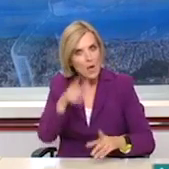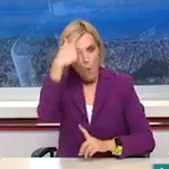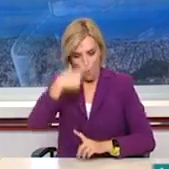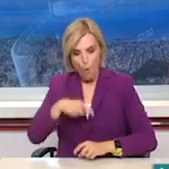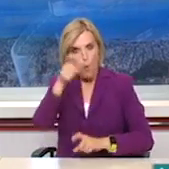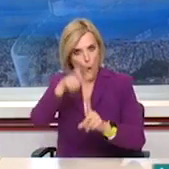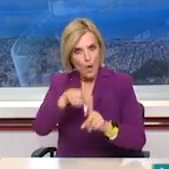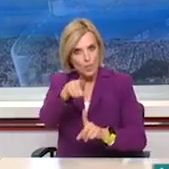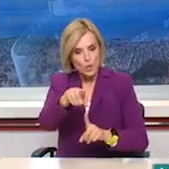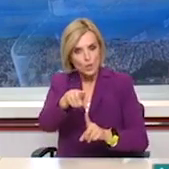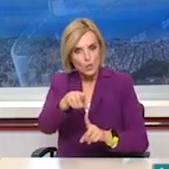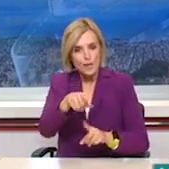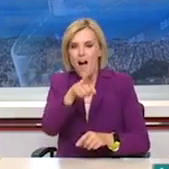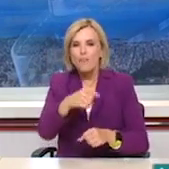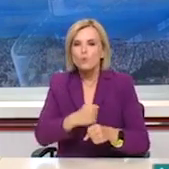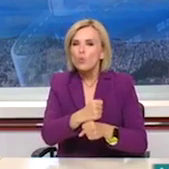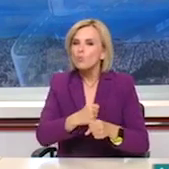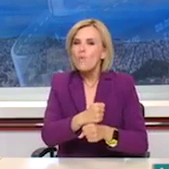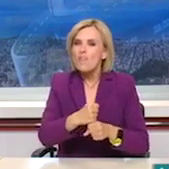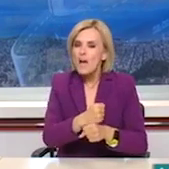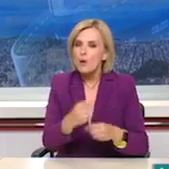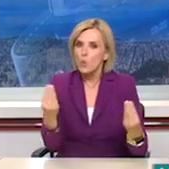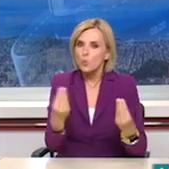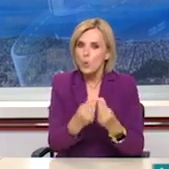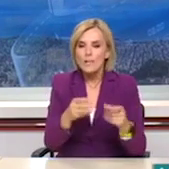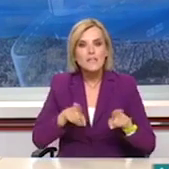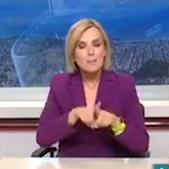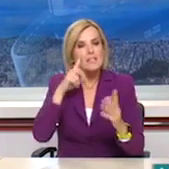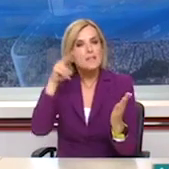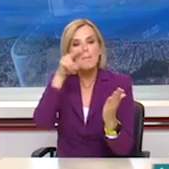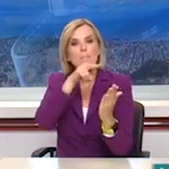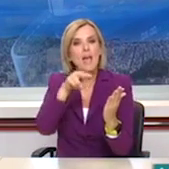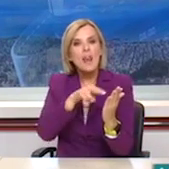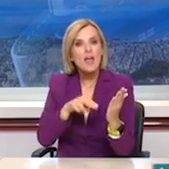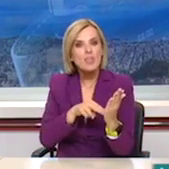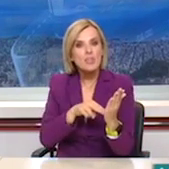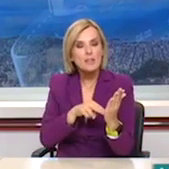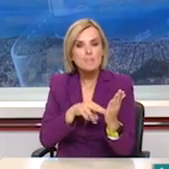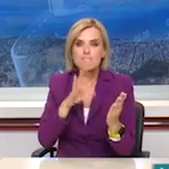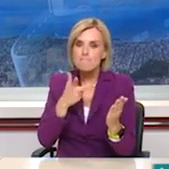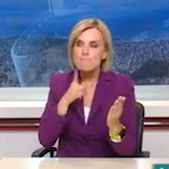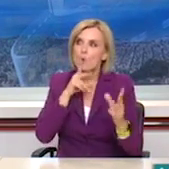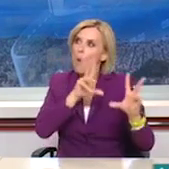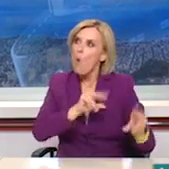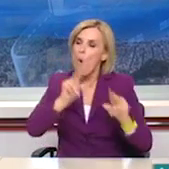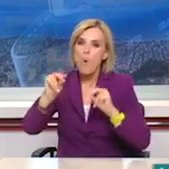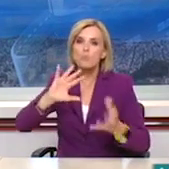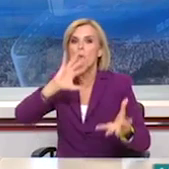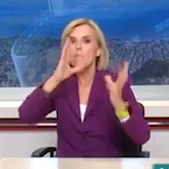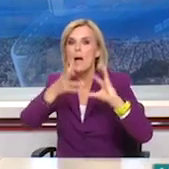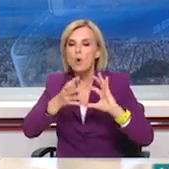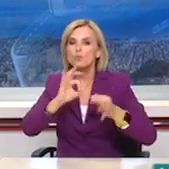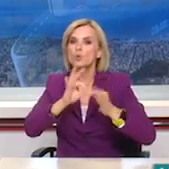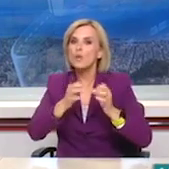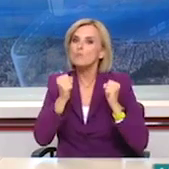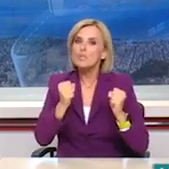μας τι δείχνουν? Συμπίπτουν με τη μελέτη του Lancet που επικαλείται ο ΠΟΗ? Θα συνταχθούμε με τον ΠΟΗ και θα σταματήσουν οι μελέτες στη χώρα μας ή